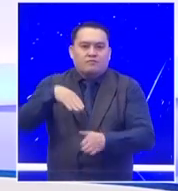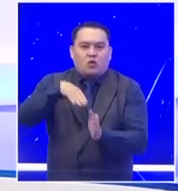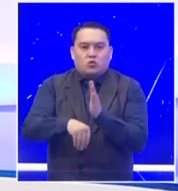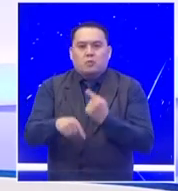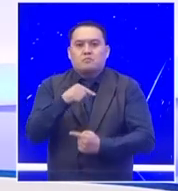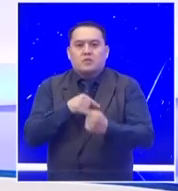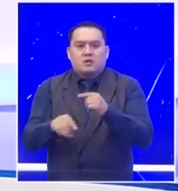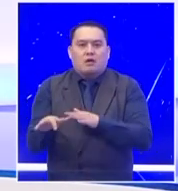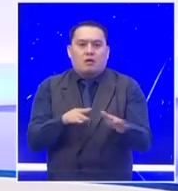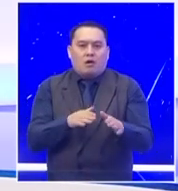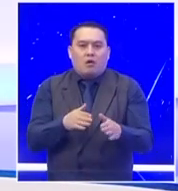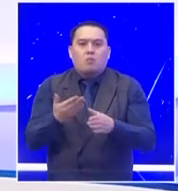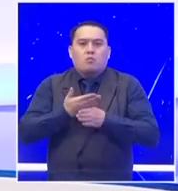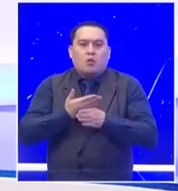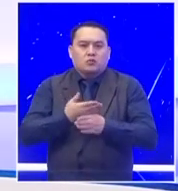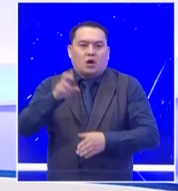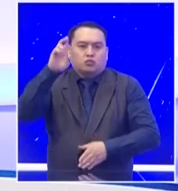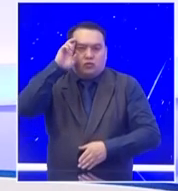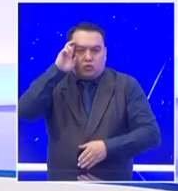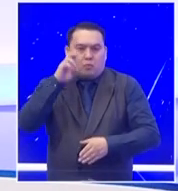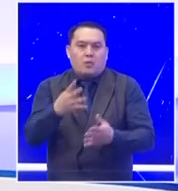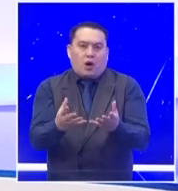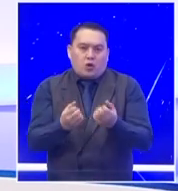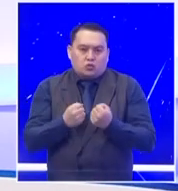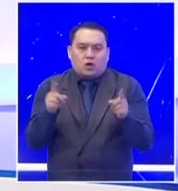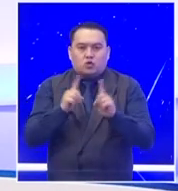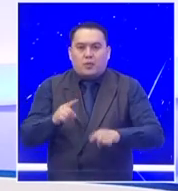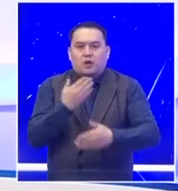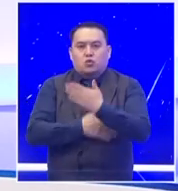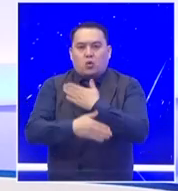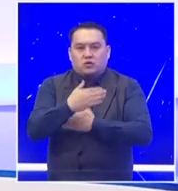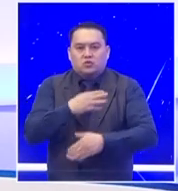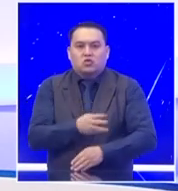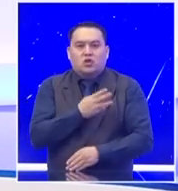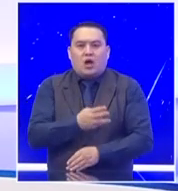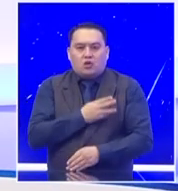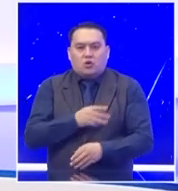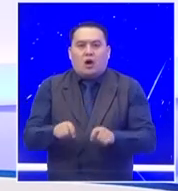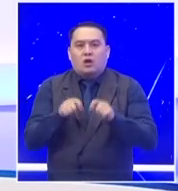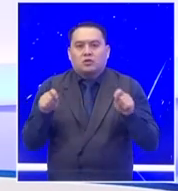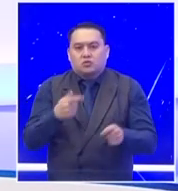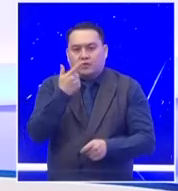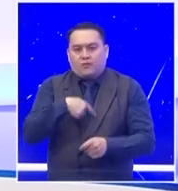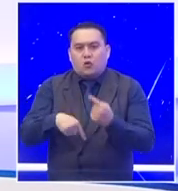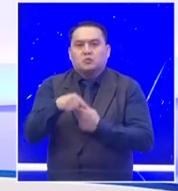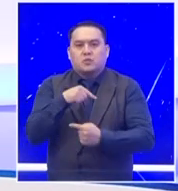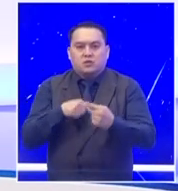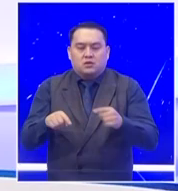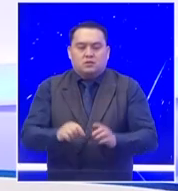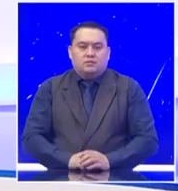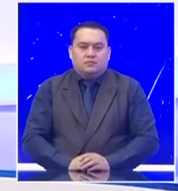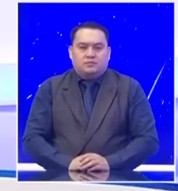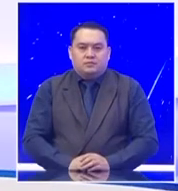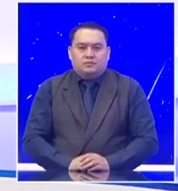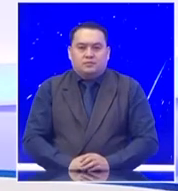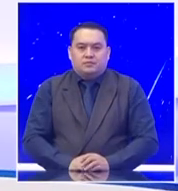в предпринимательскую деятельность. Какую помощь от государства может получить особая категория граждан, желающих открыть собственный бизнес, расскажет